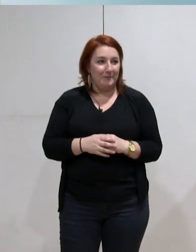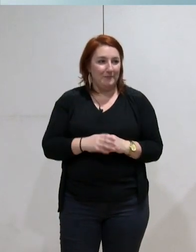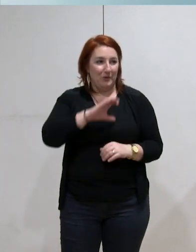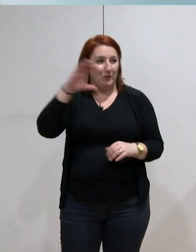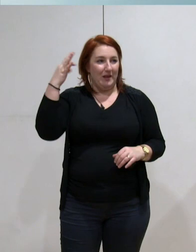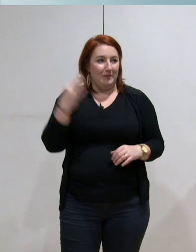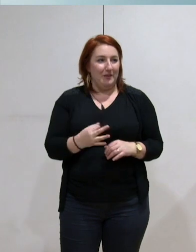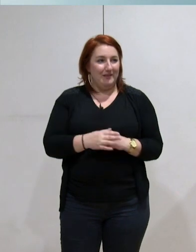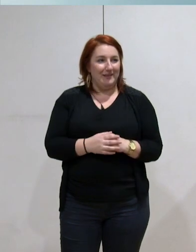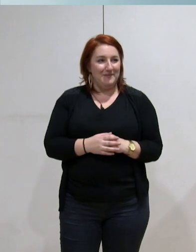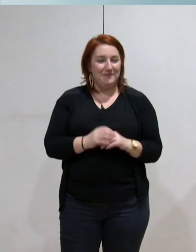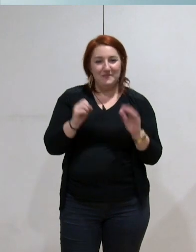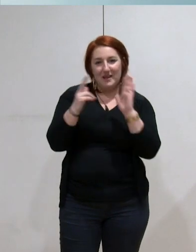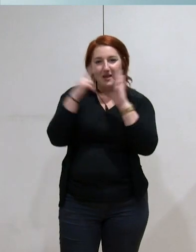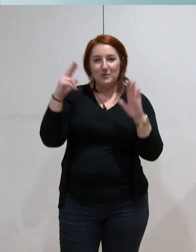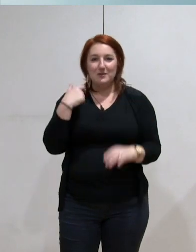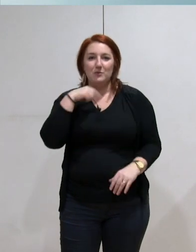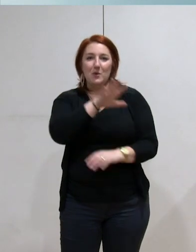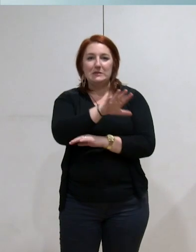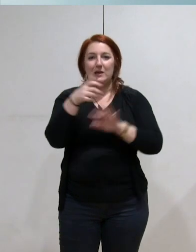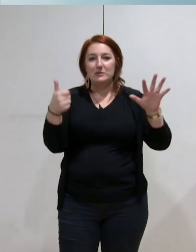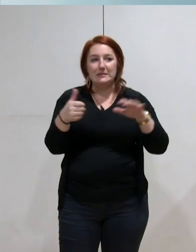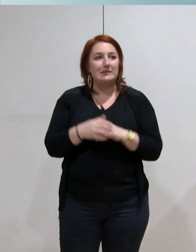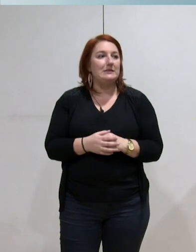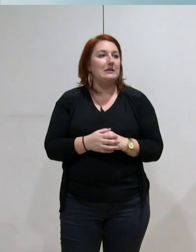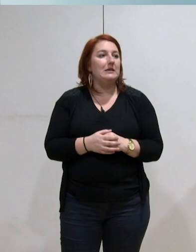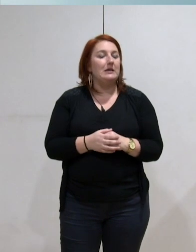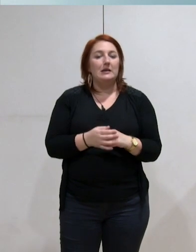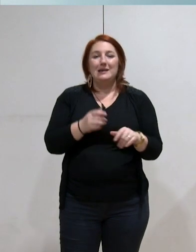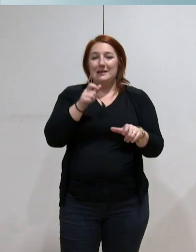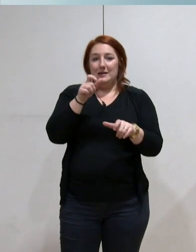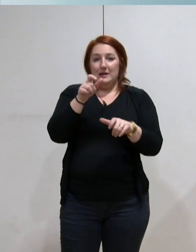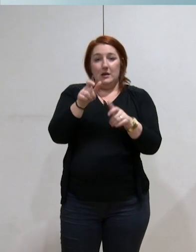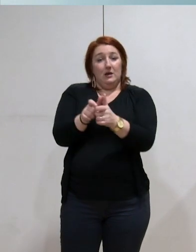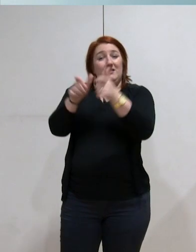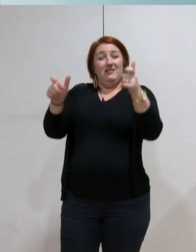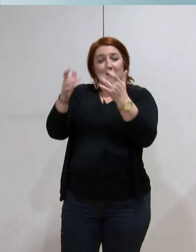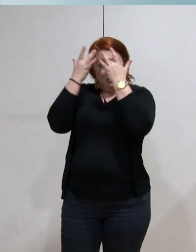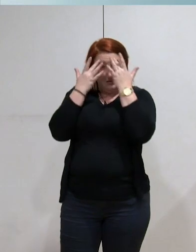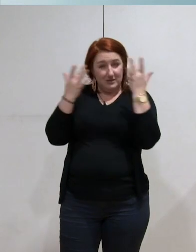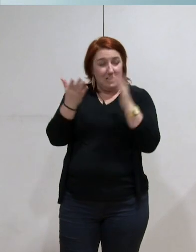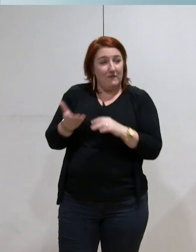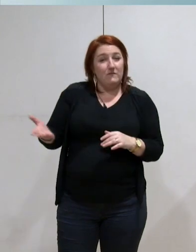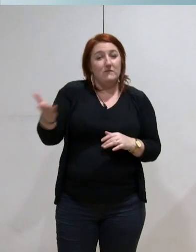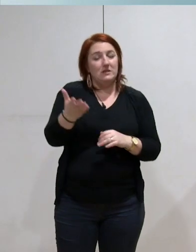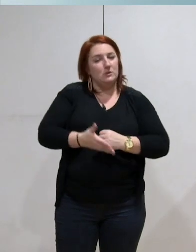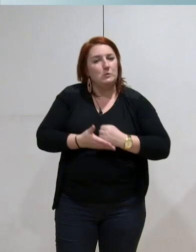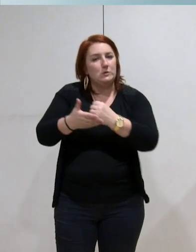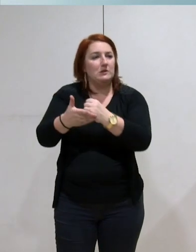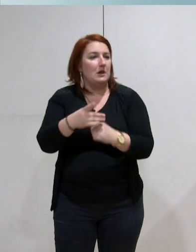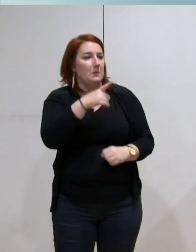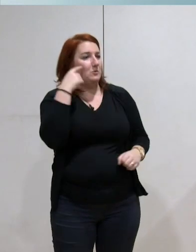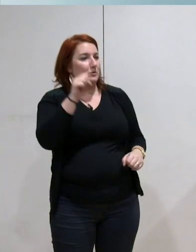unanimité délibération adopté la 56 soutien aux opérateurs du service du secteur culturel monsieur Safar